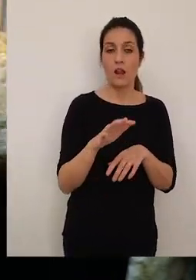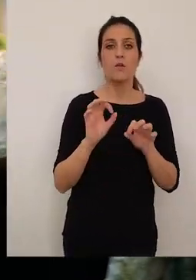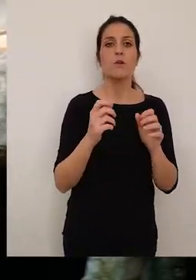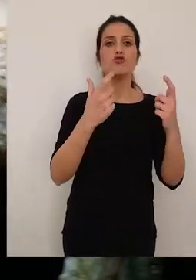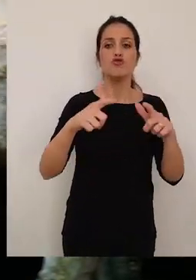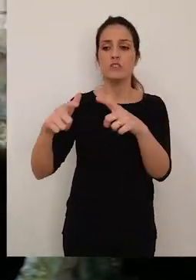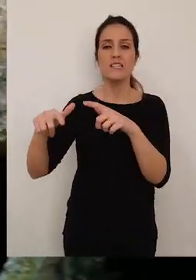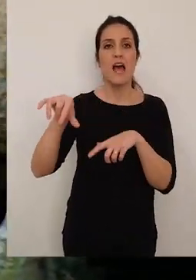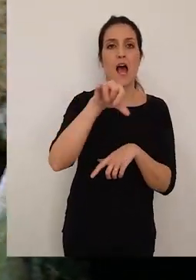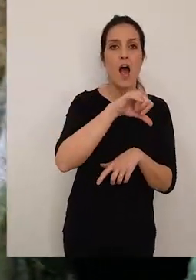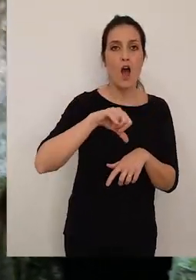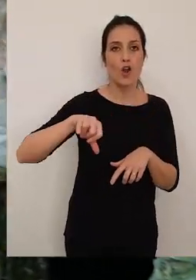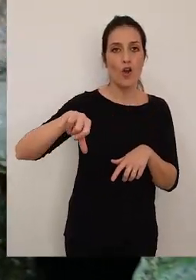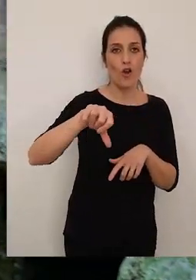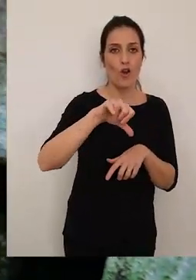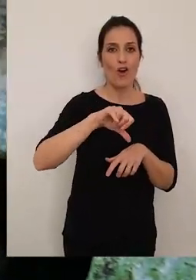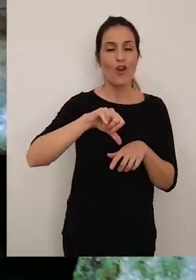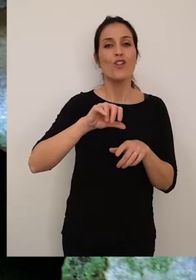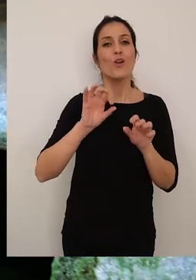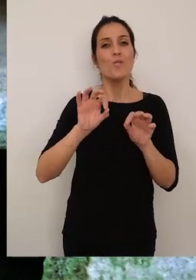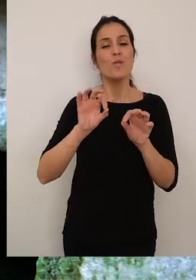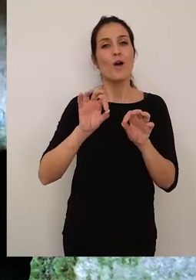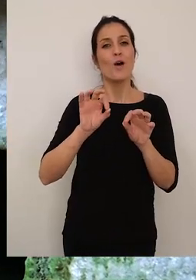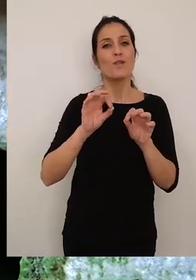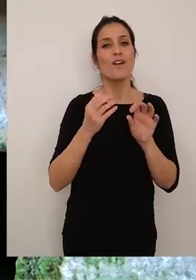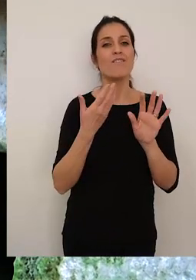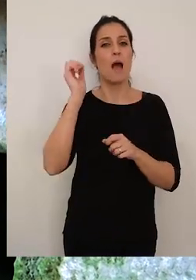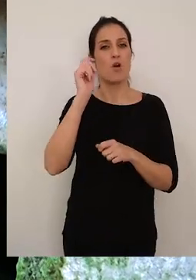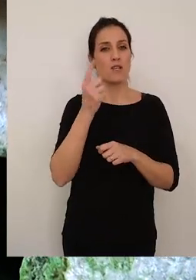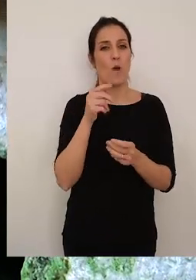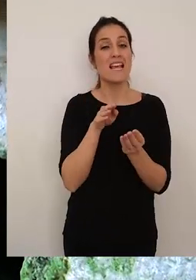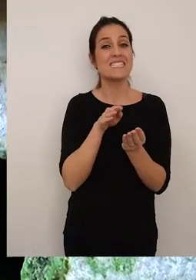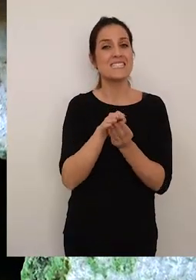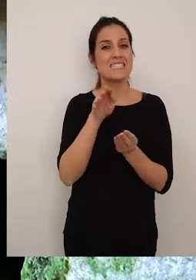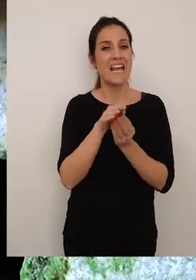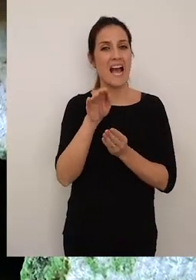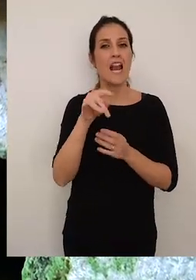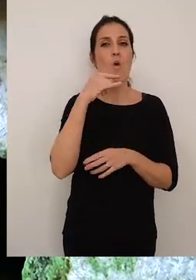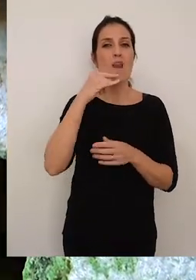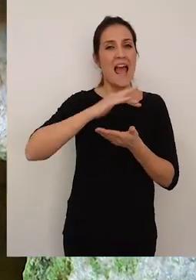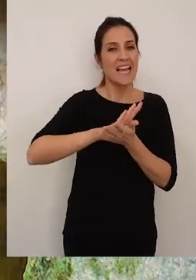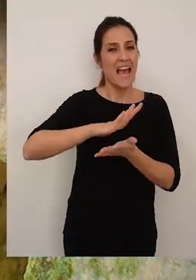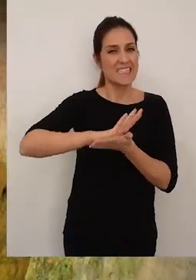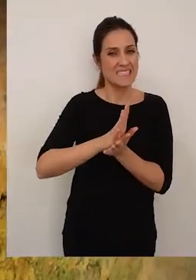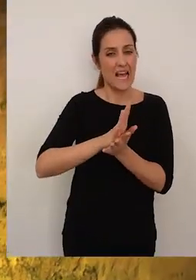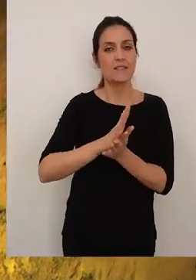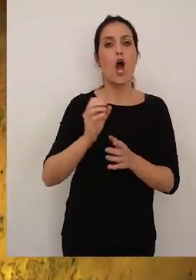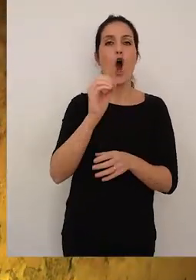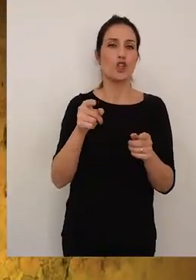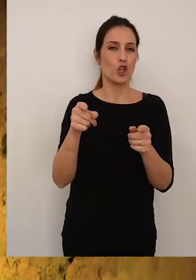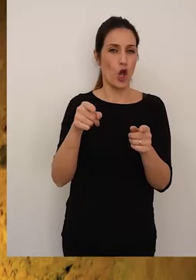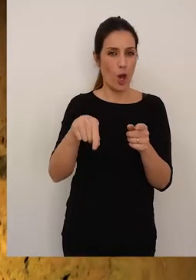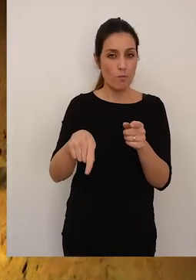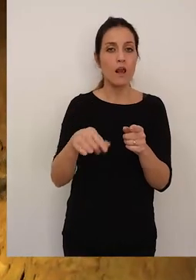dell'olio, come dimostra anche la Sagra della Volia Cazzata, che si svolge in ottobre e che rappresenta un'importante manifestazione culinaria